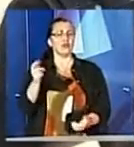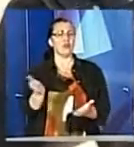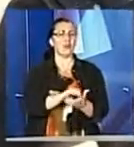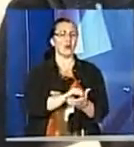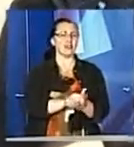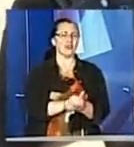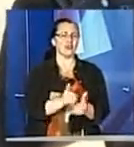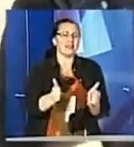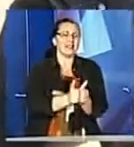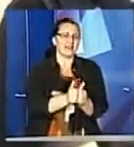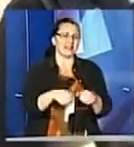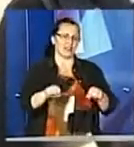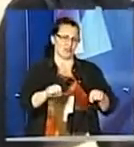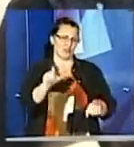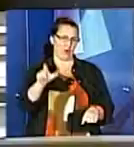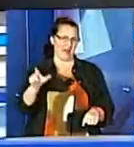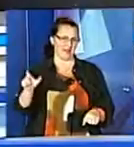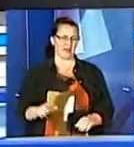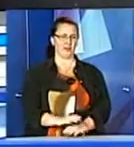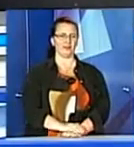трошки ближче з байкерами.